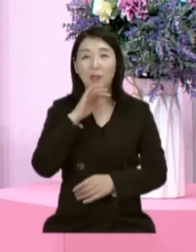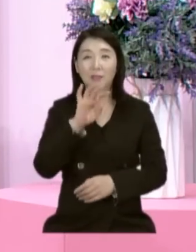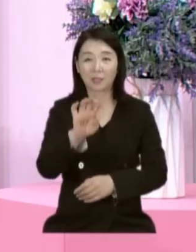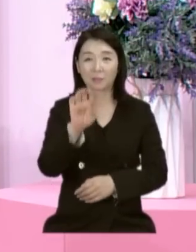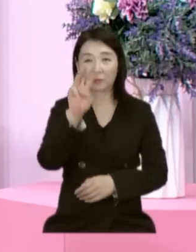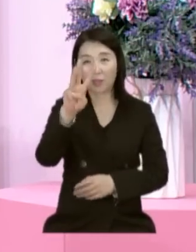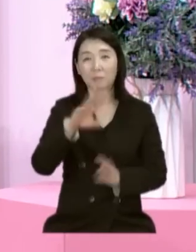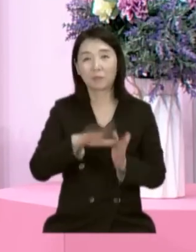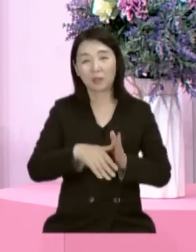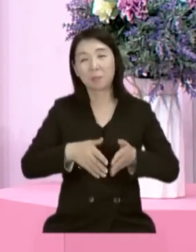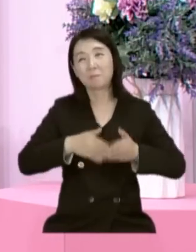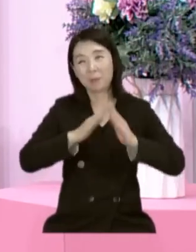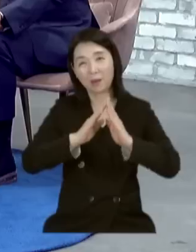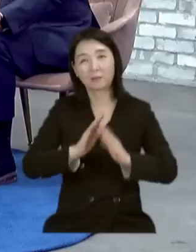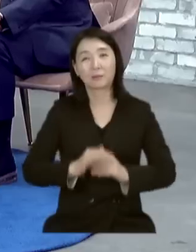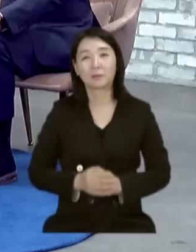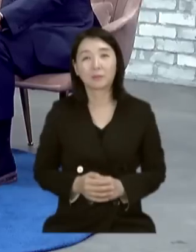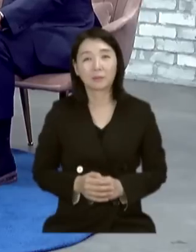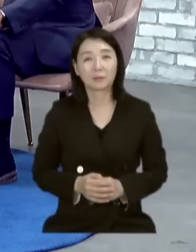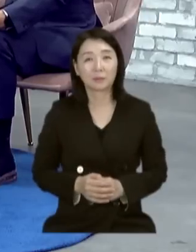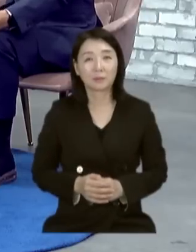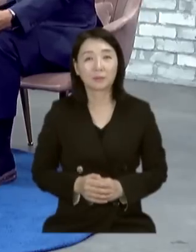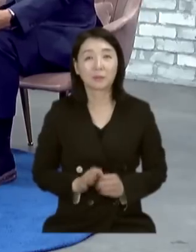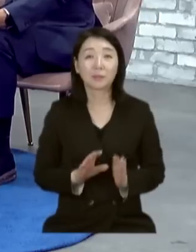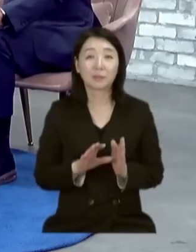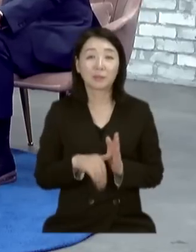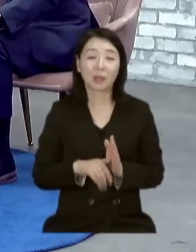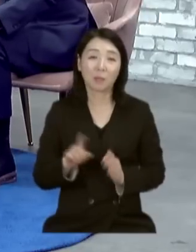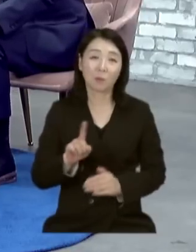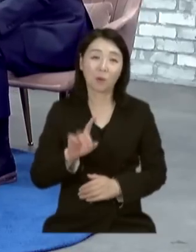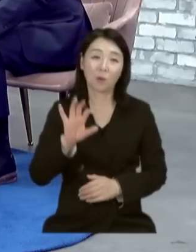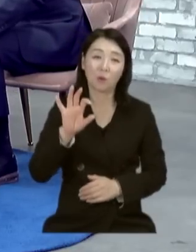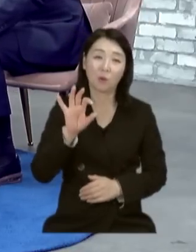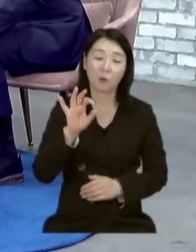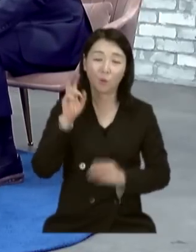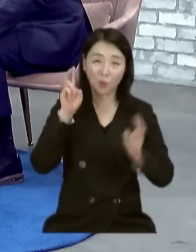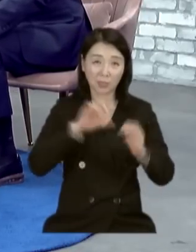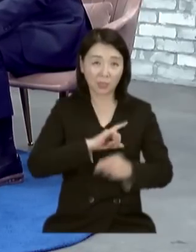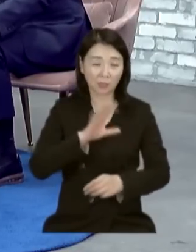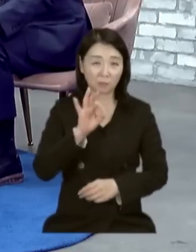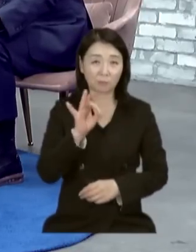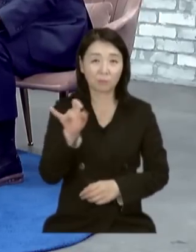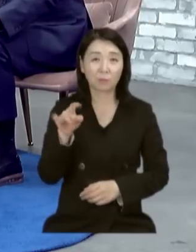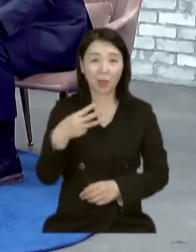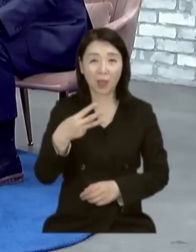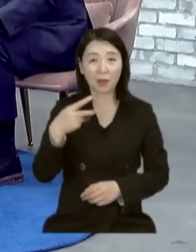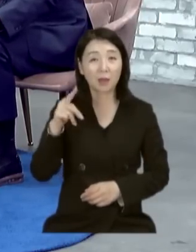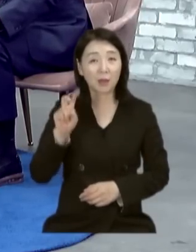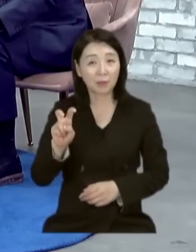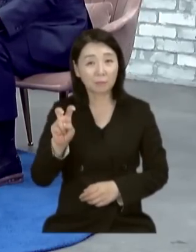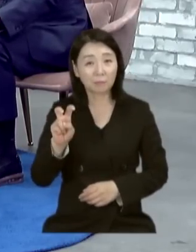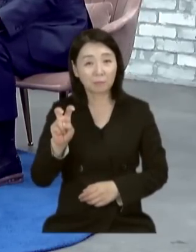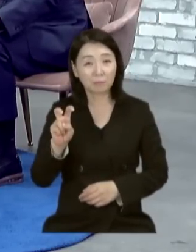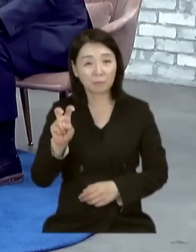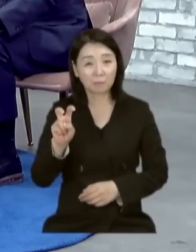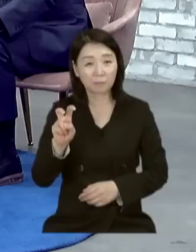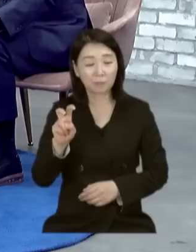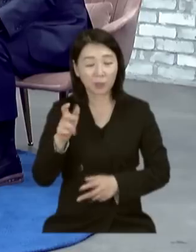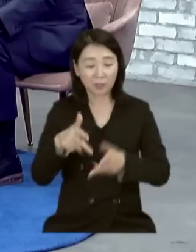43세에 창업을 하게 됩니다. 네. 그때도 엘림이었어요? 회사 이름이? 창업을 하면서